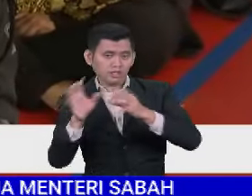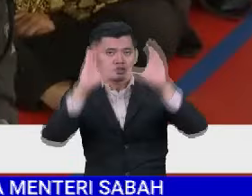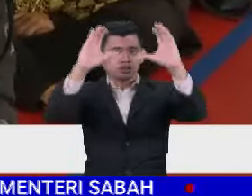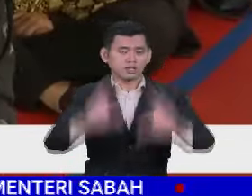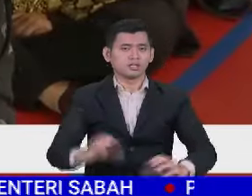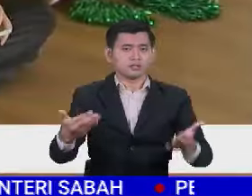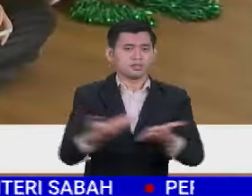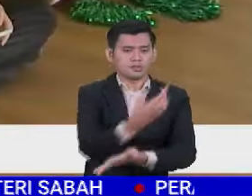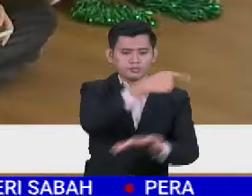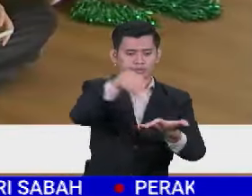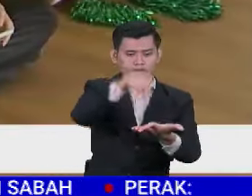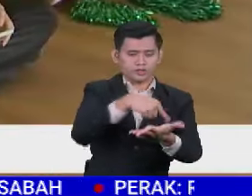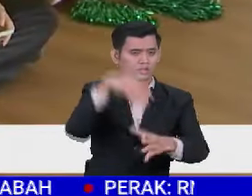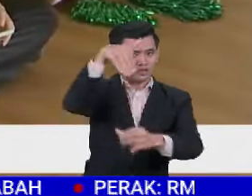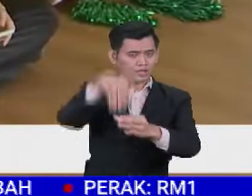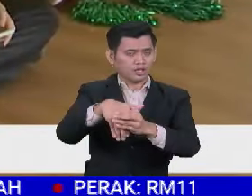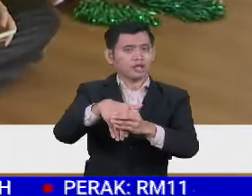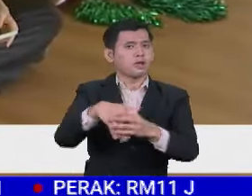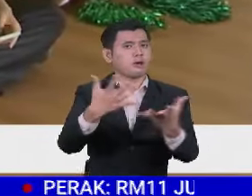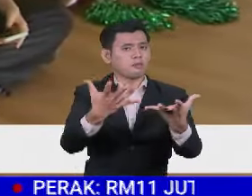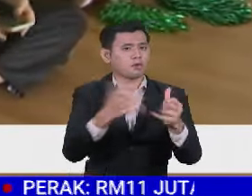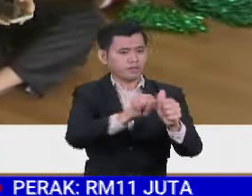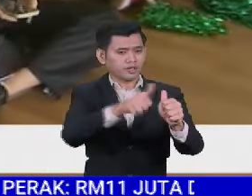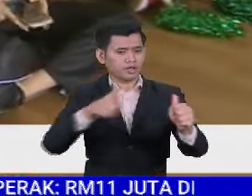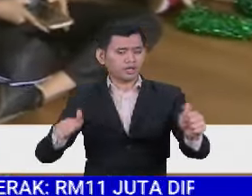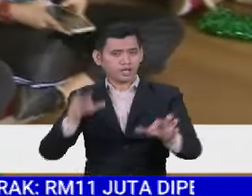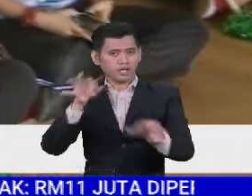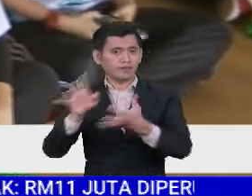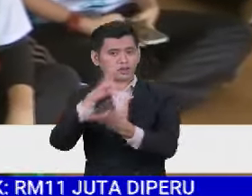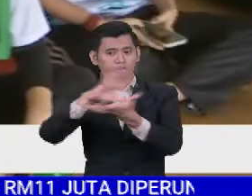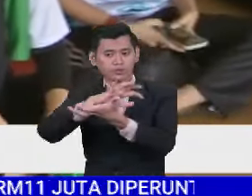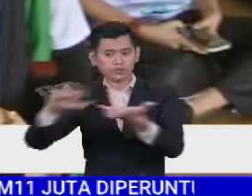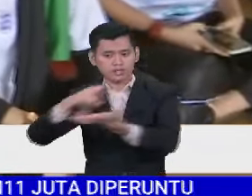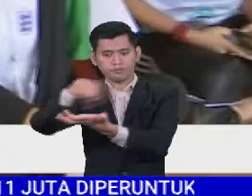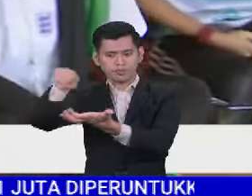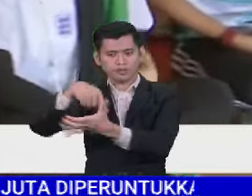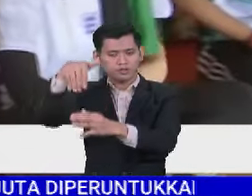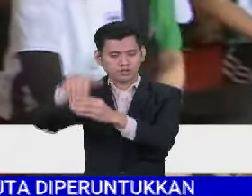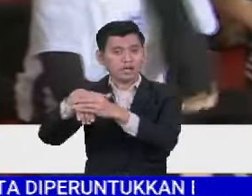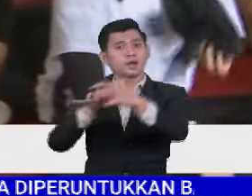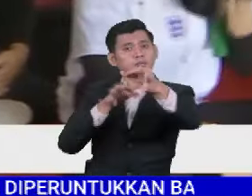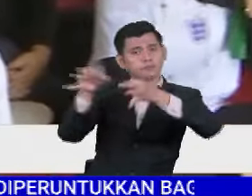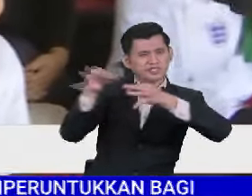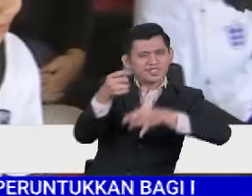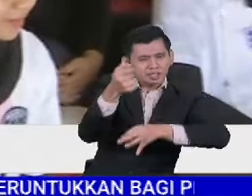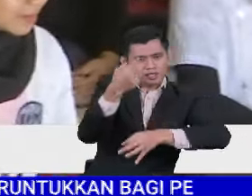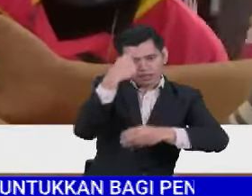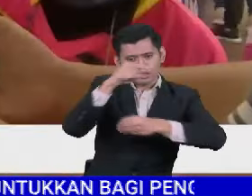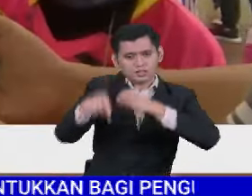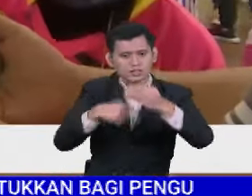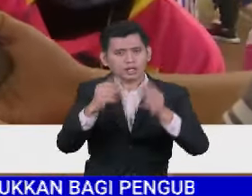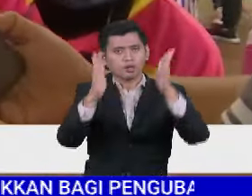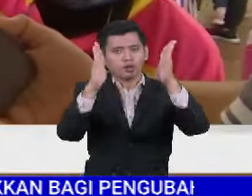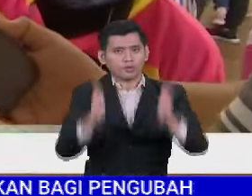mengundi pagi mengelak berlakunya under Rossa jadi saya berharap dengan sedikit penjelasan kepada mereka